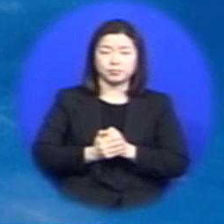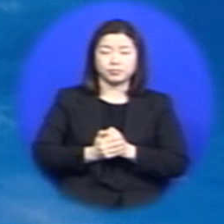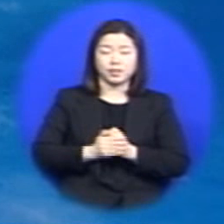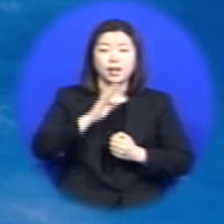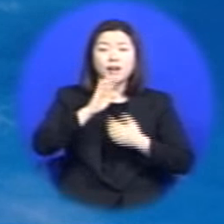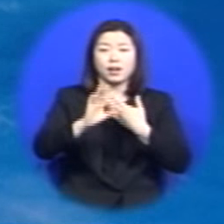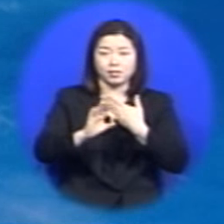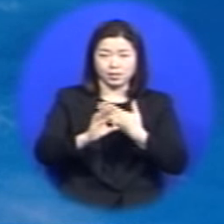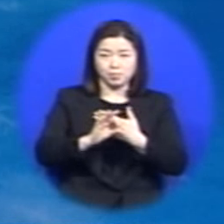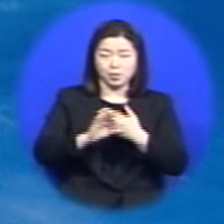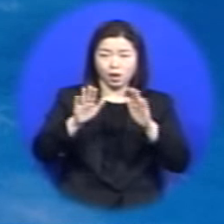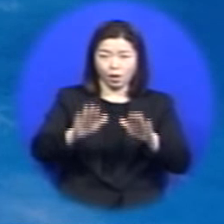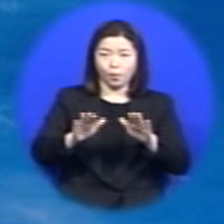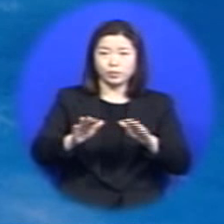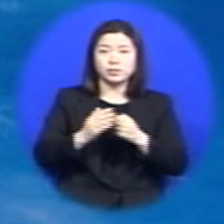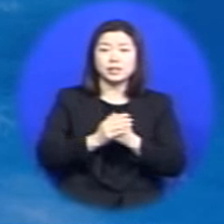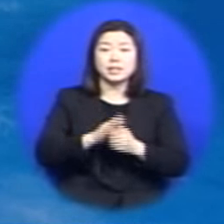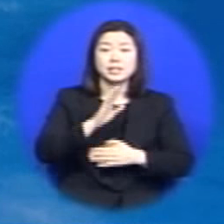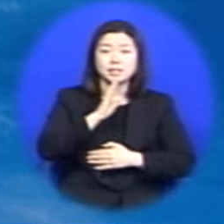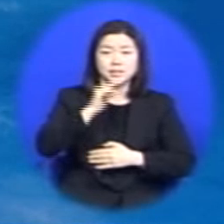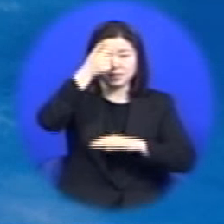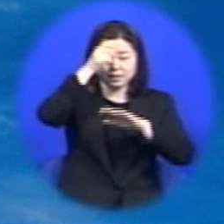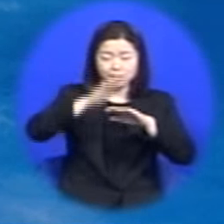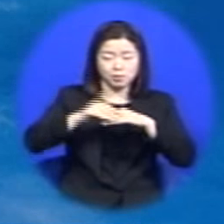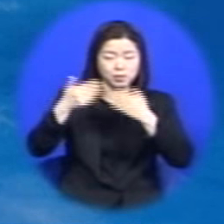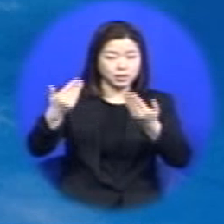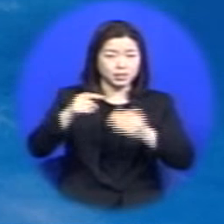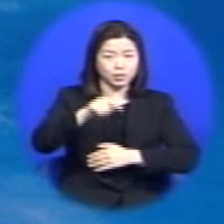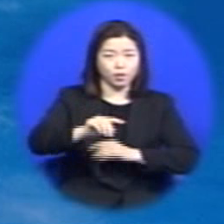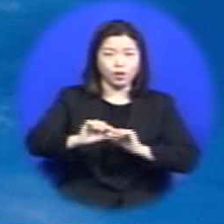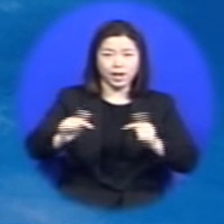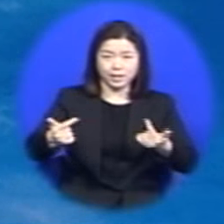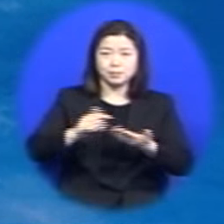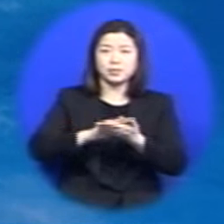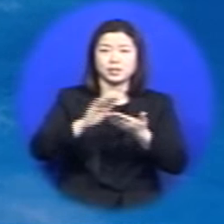그렇다면 오늘 진짜 예배를 드리는 건 아니에요.